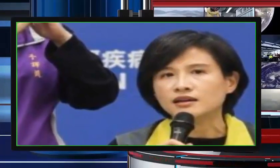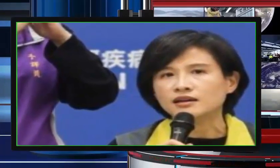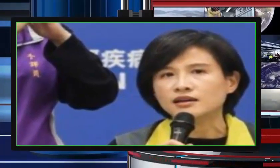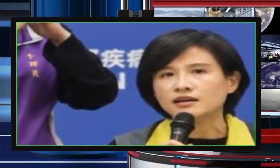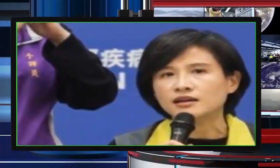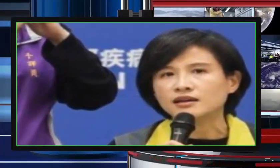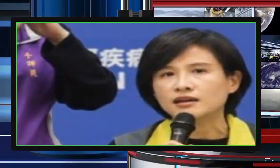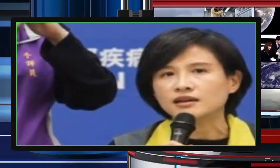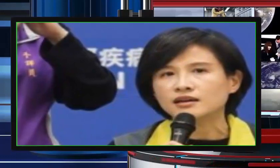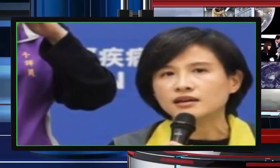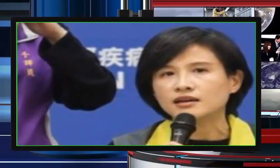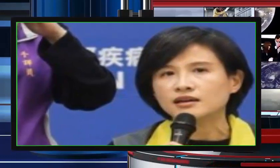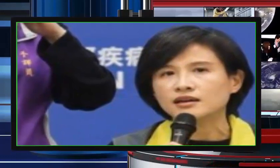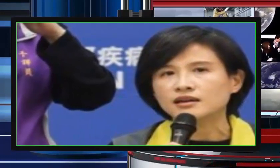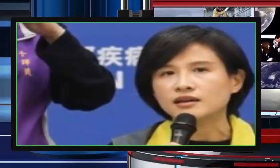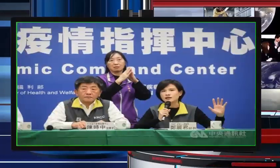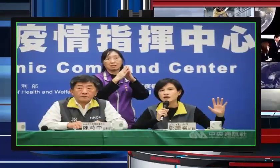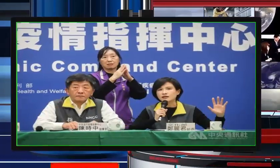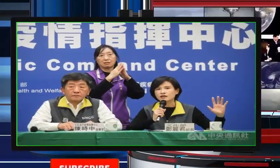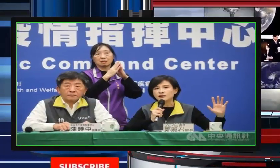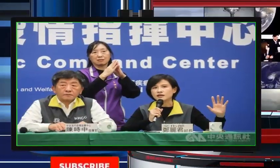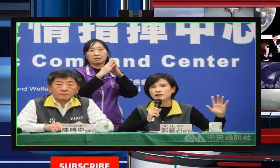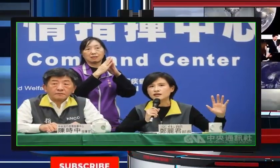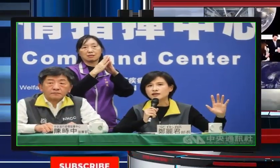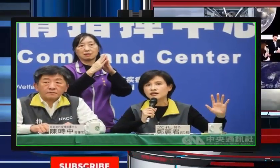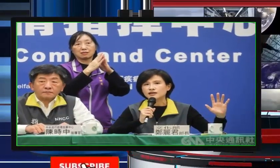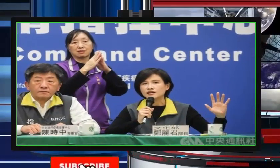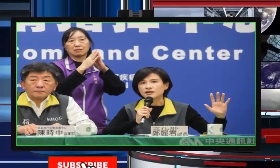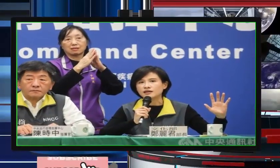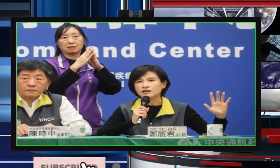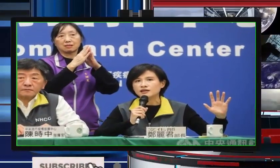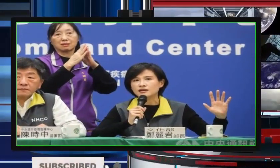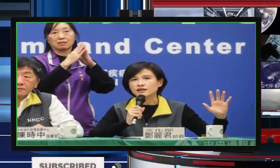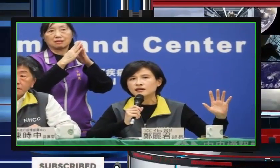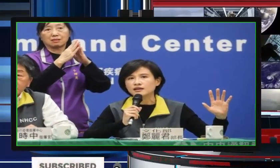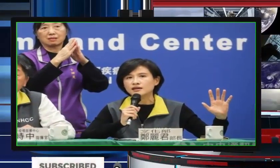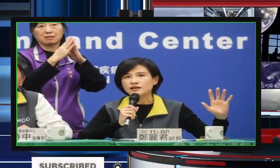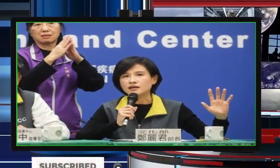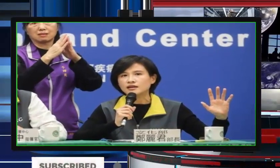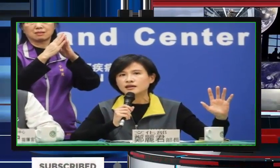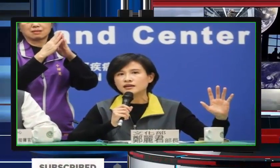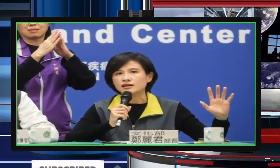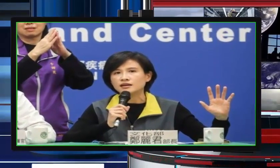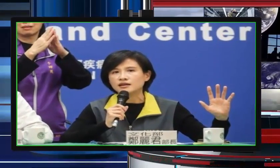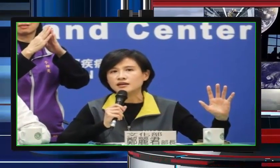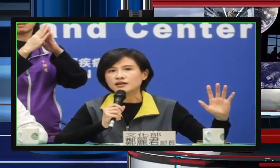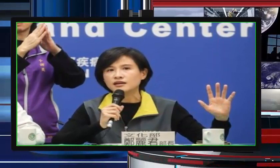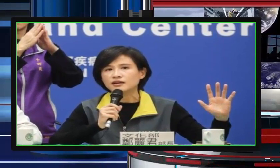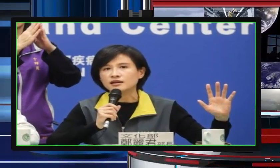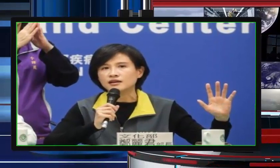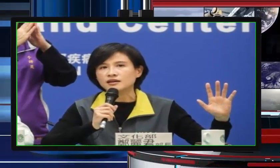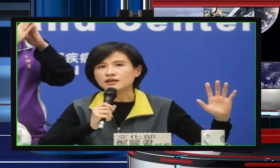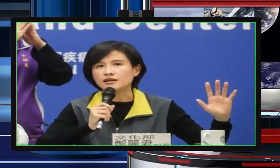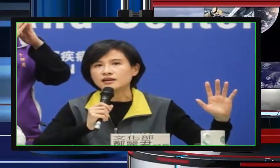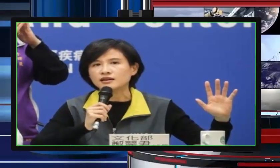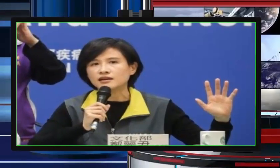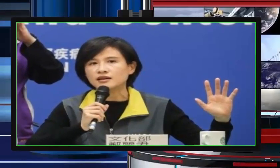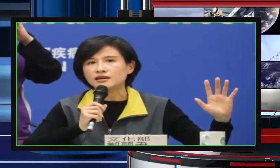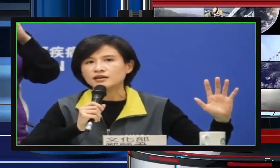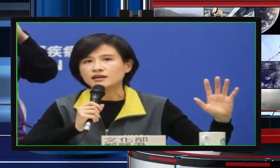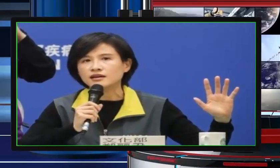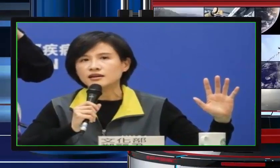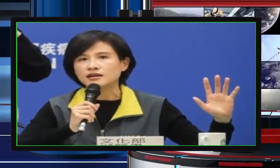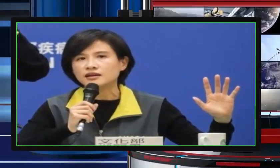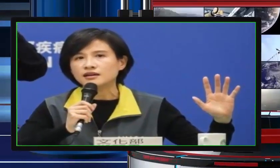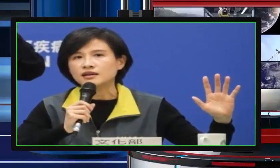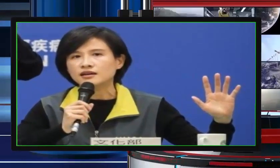演出。在台期间曾因咳嗽、流鼻水症状至诊所就医。国家音乐厅6日全面